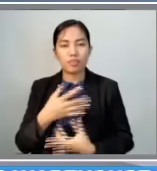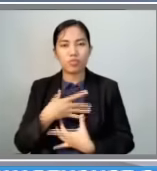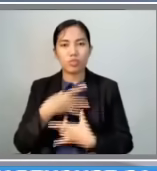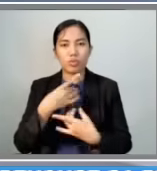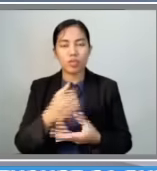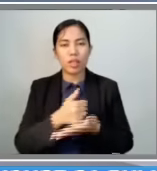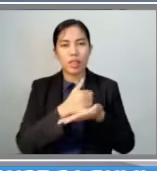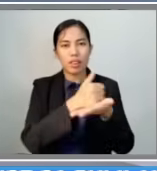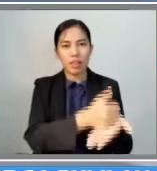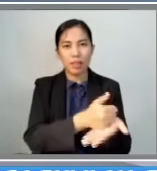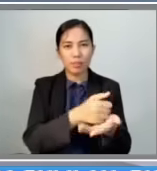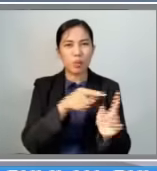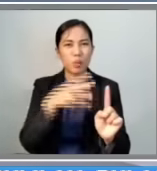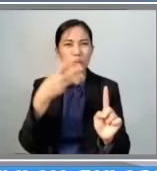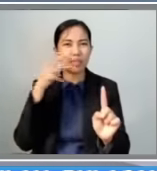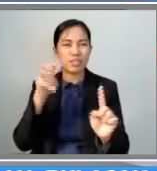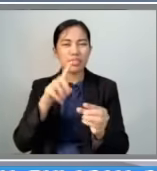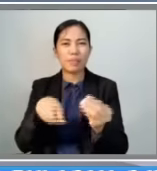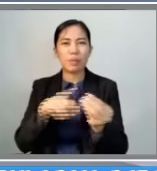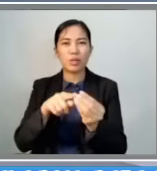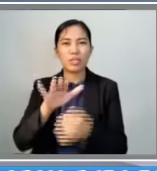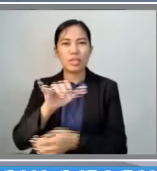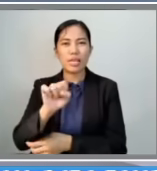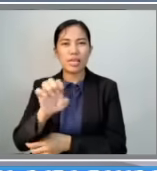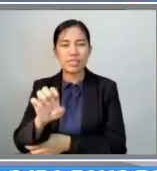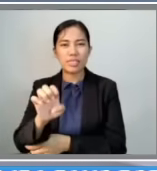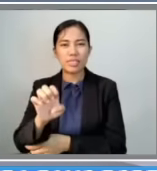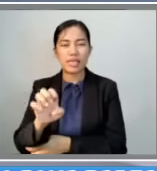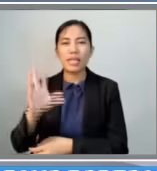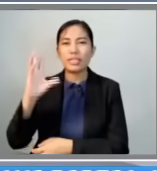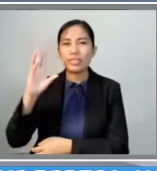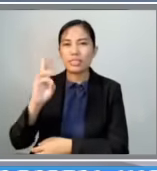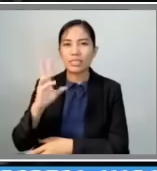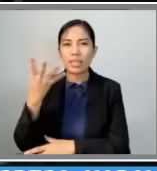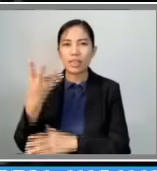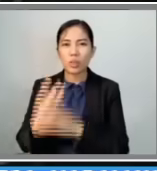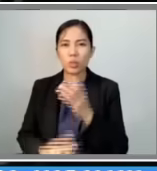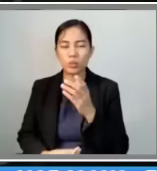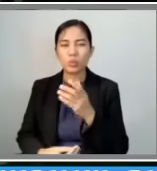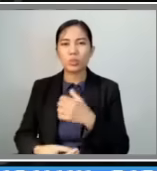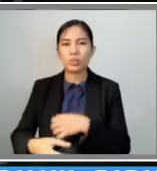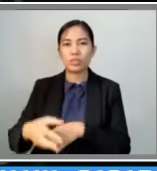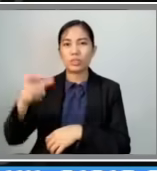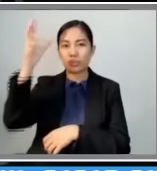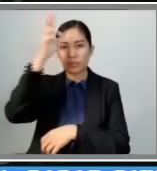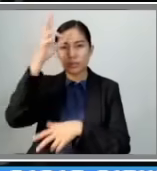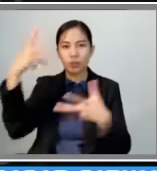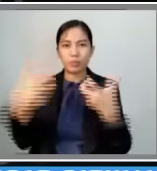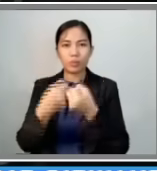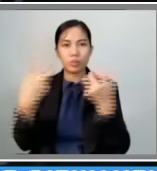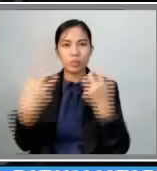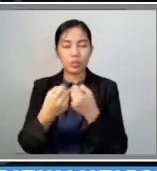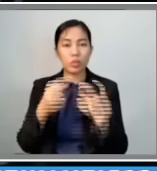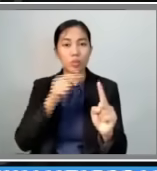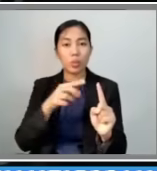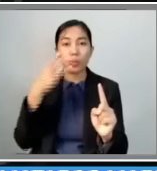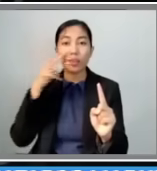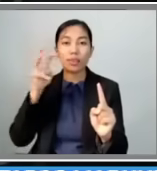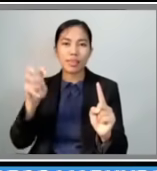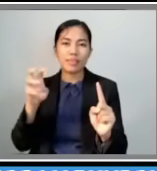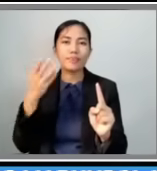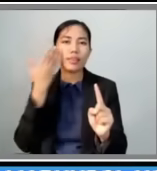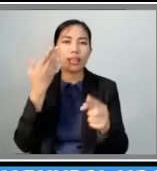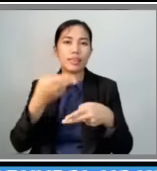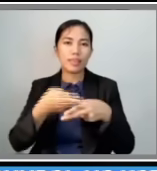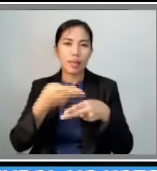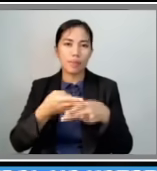Group tungkol po sa kaso ng 6 na nawawalang sabungero. Nakita raw ng witness na itinago sa pangalang RV ang